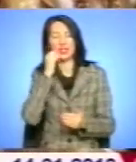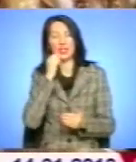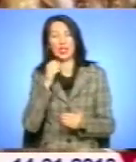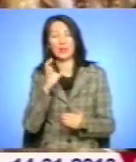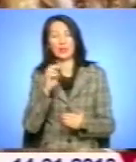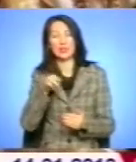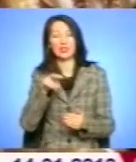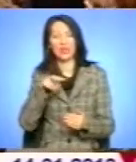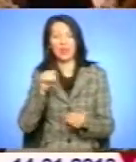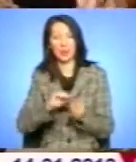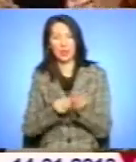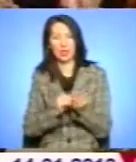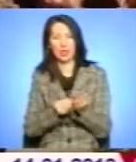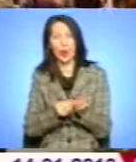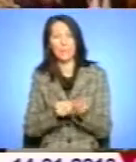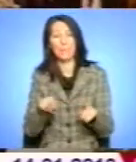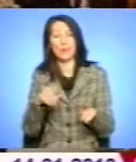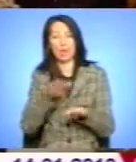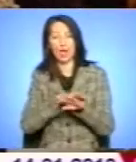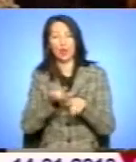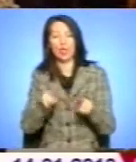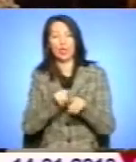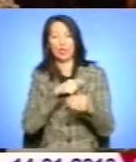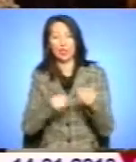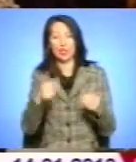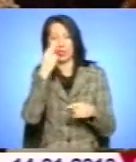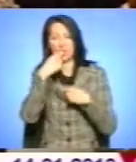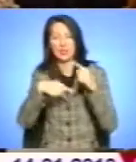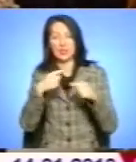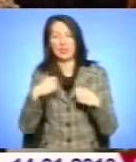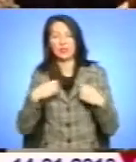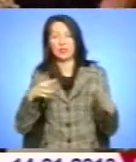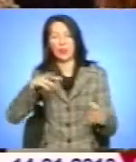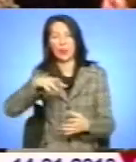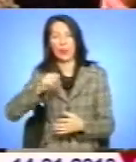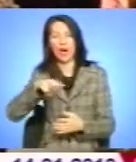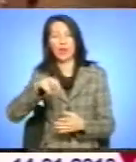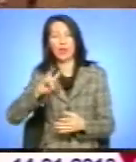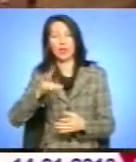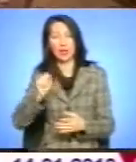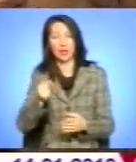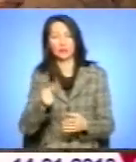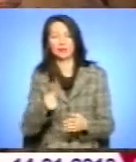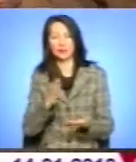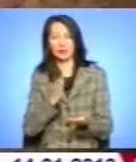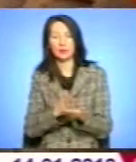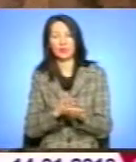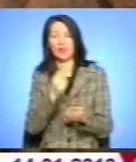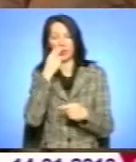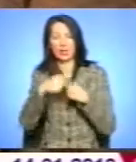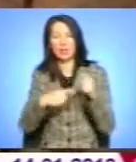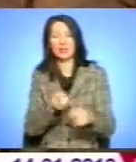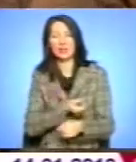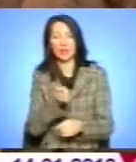У народі також відзначають традиційне свято Маланки. Найважливішою традицією цього дня є засівання зерном. У